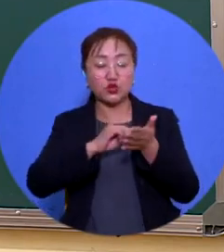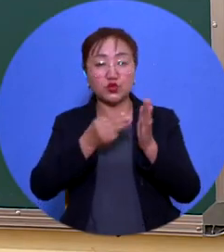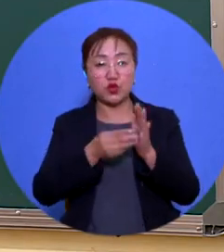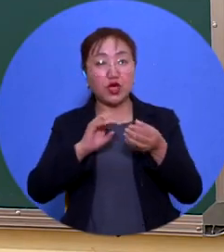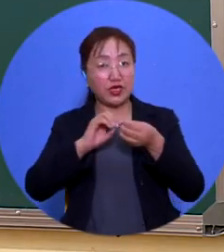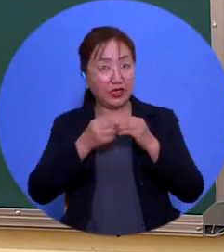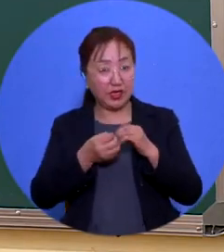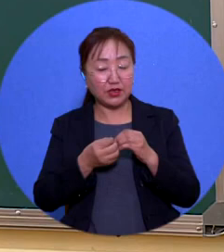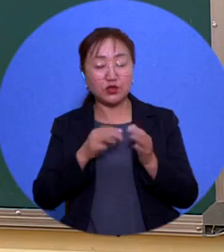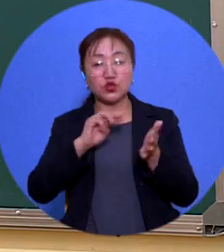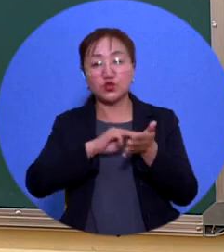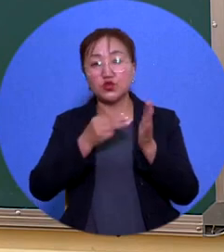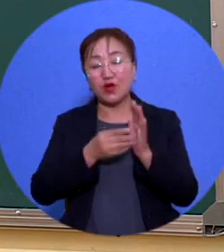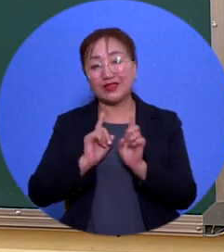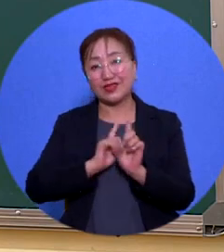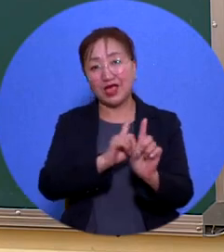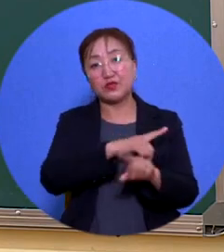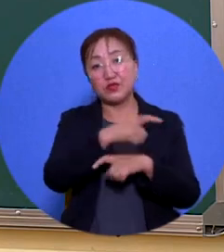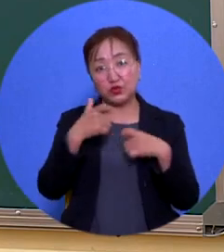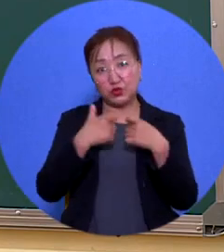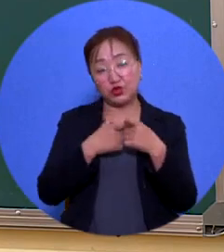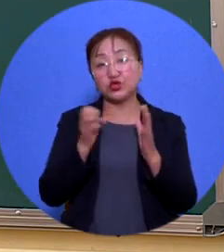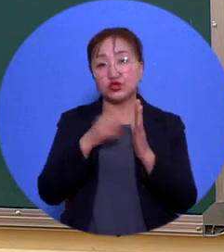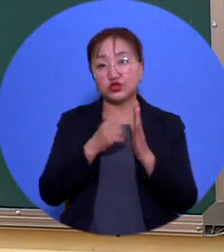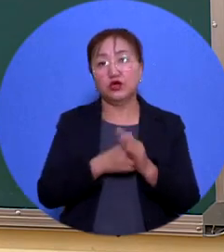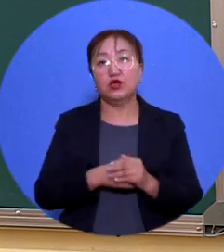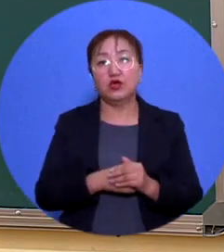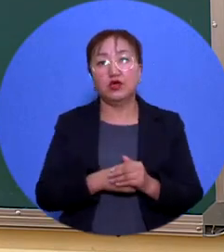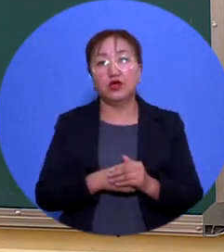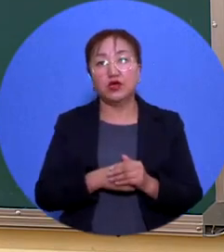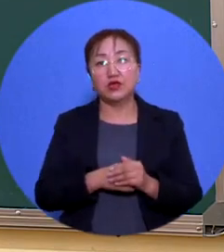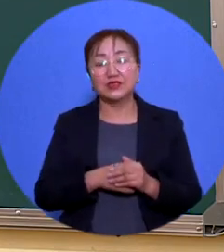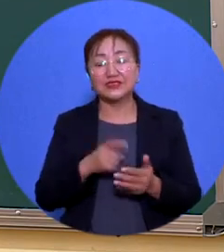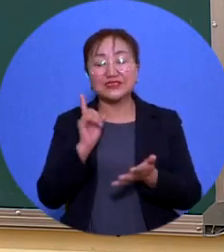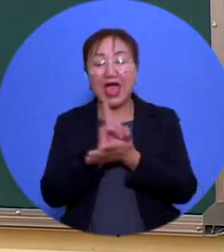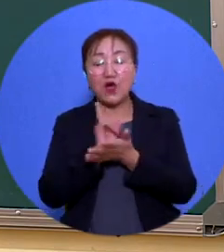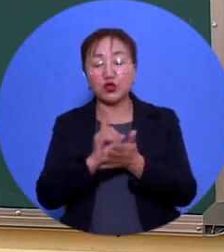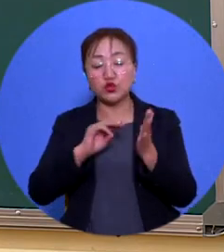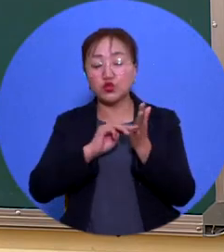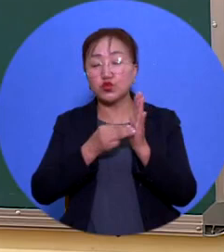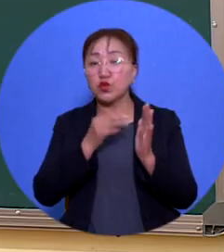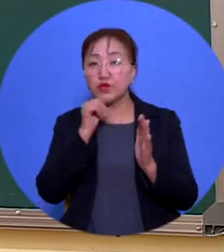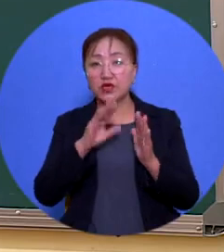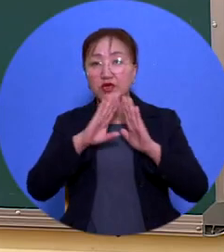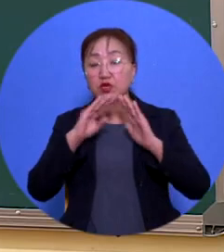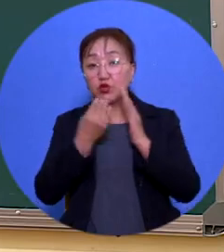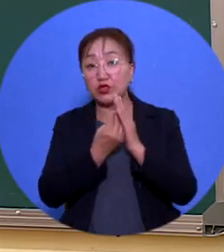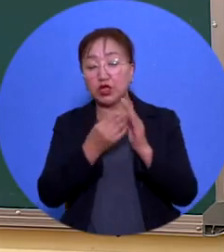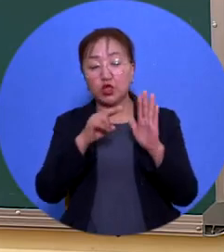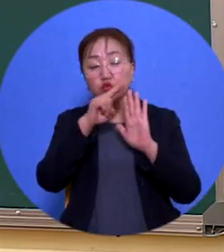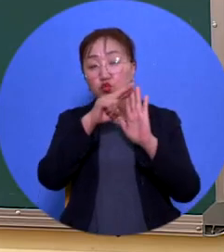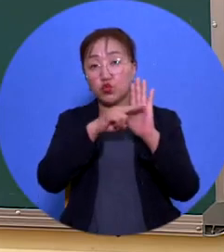байна. Гэхдээ бас заавал төлөвлөгөө гэхгүйгээр гэр бүлийнхээ хүрээнд дүрм зохиогоорой. За зохиосон дүрмөө